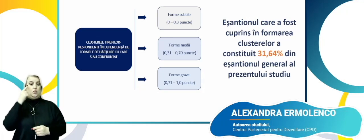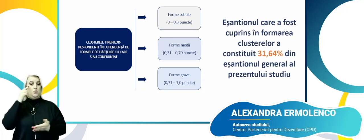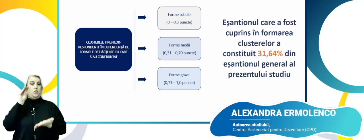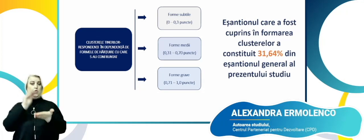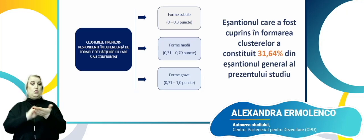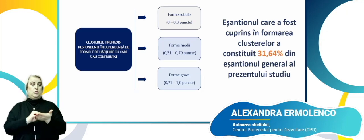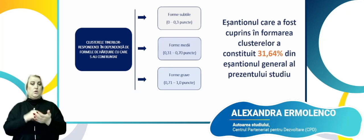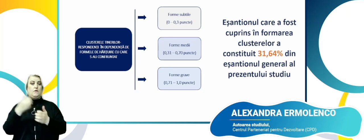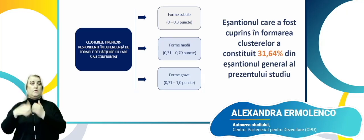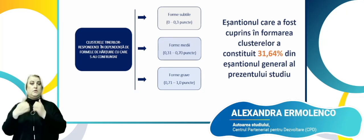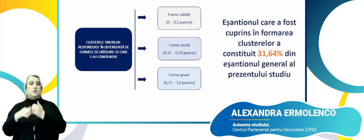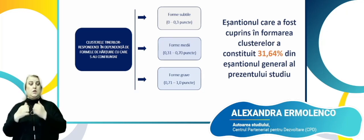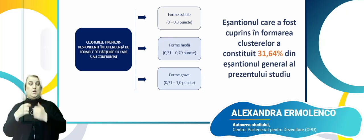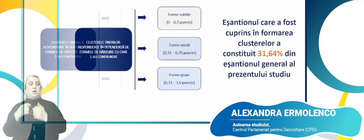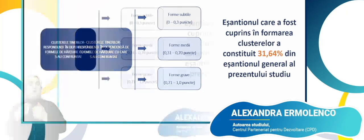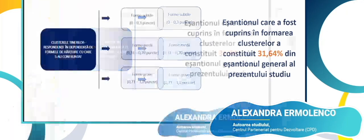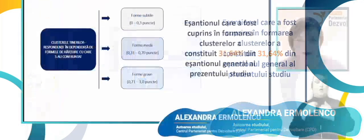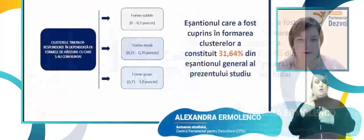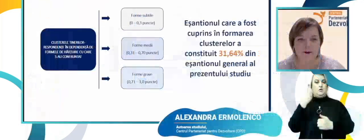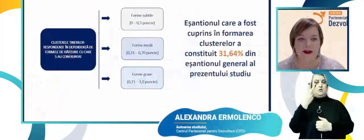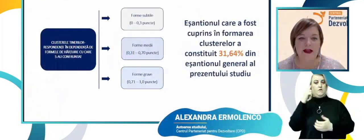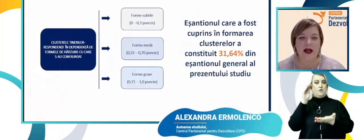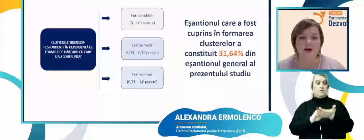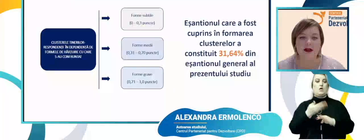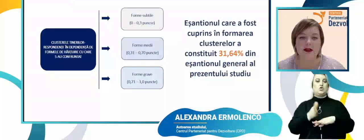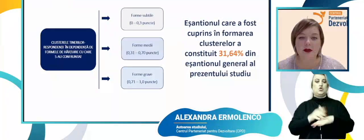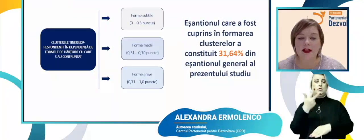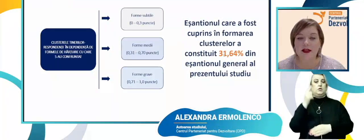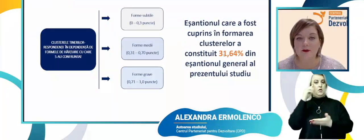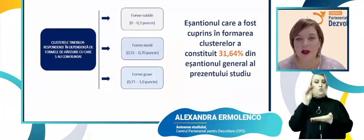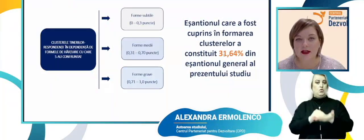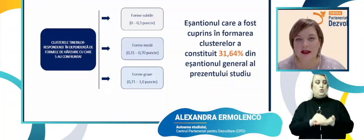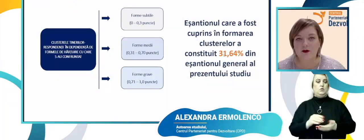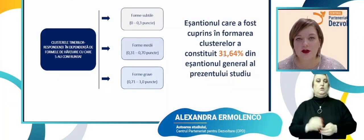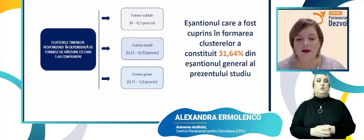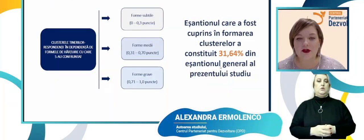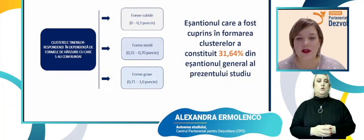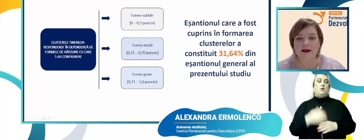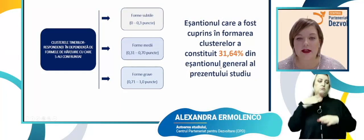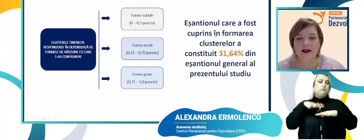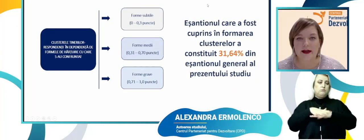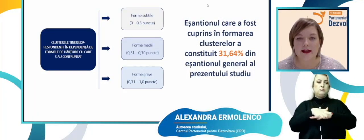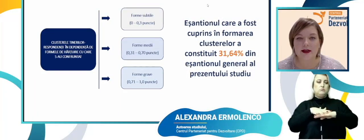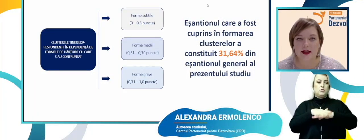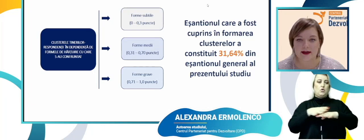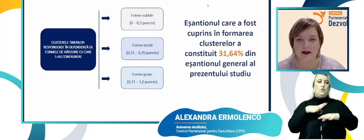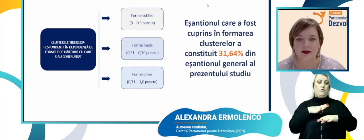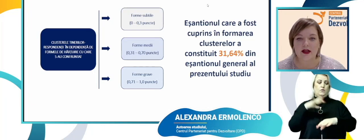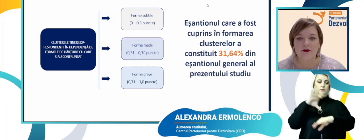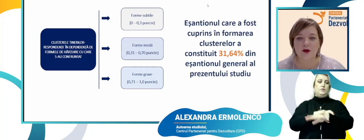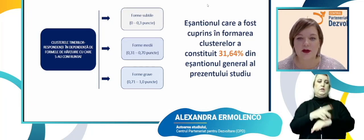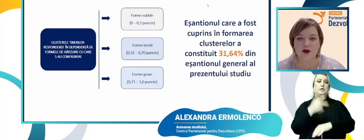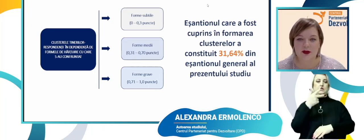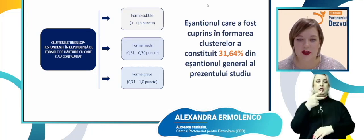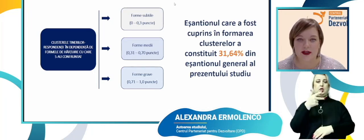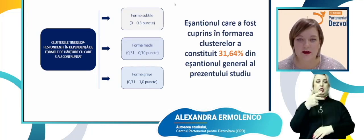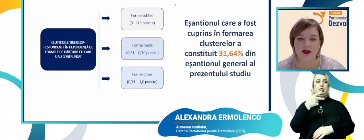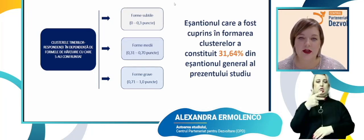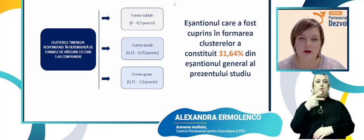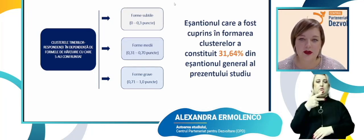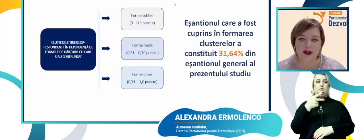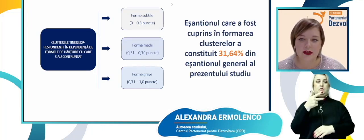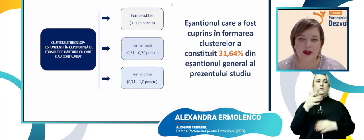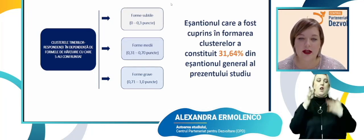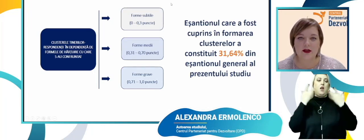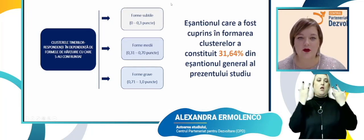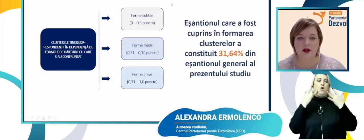medii cu două și forme grave cu trei puncte. Aplicând media aritmedică, au fost evidențiate trei clastere. Forme subtile, ce